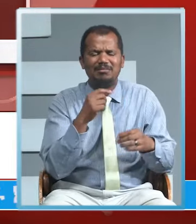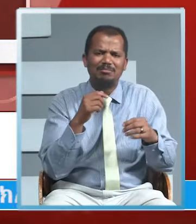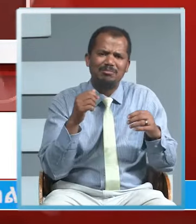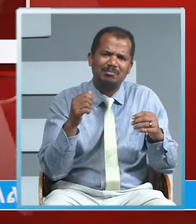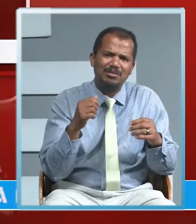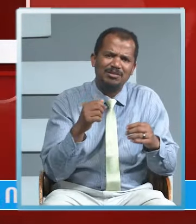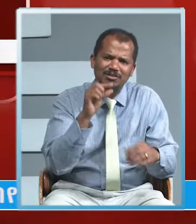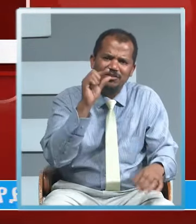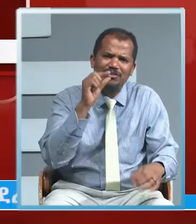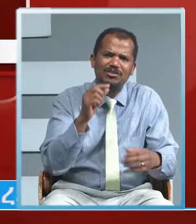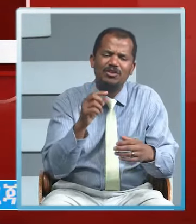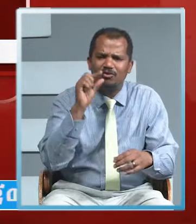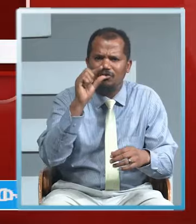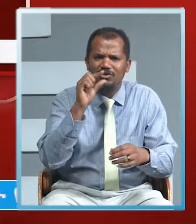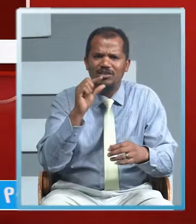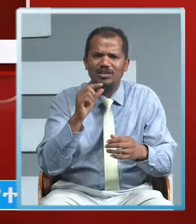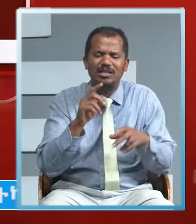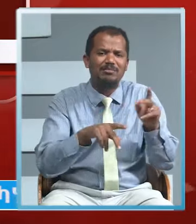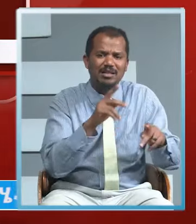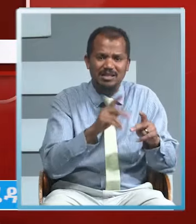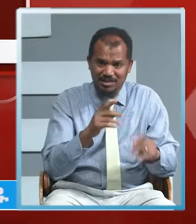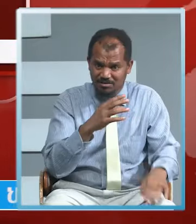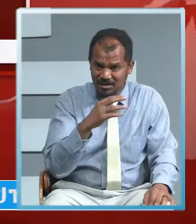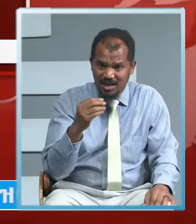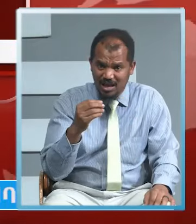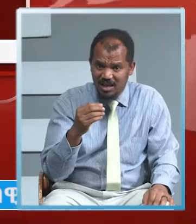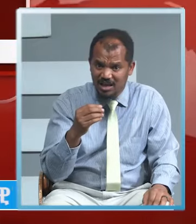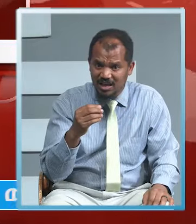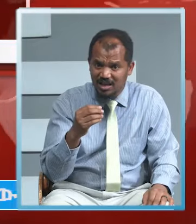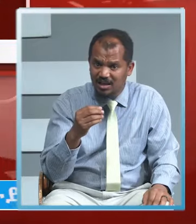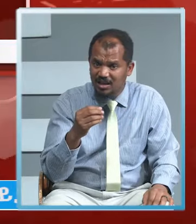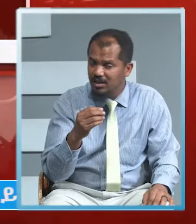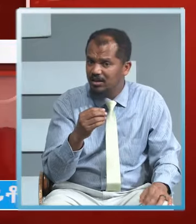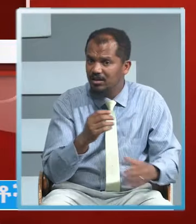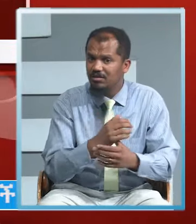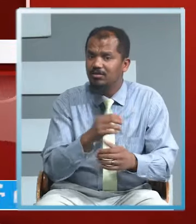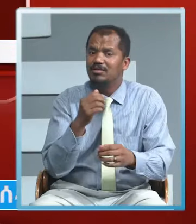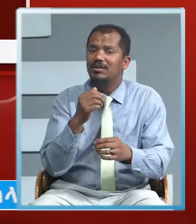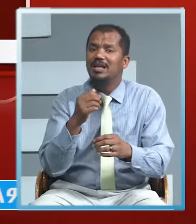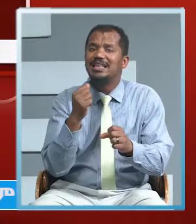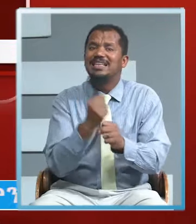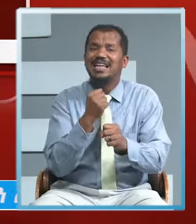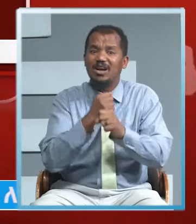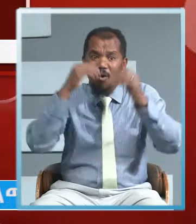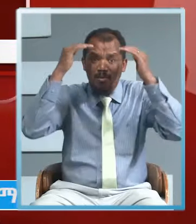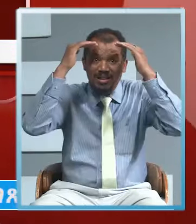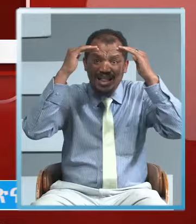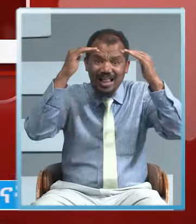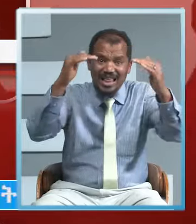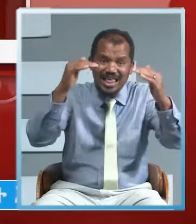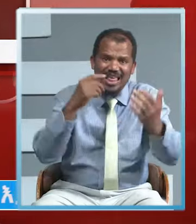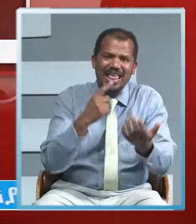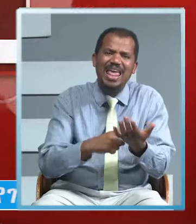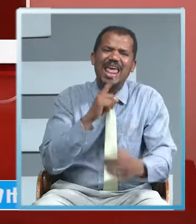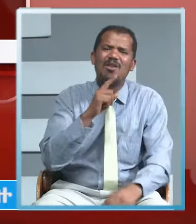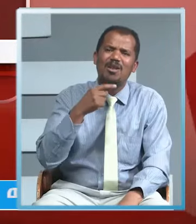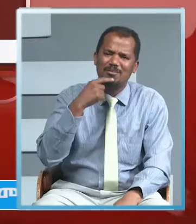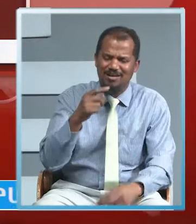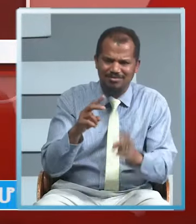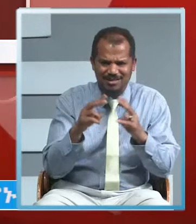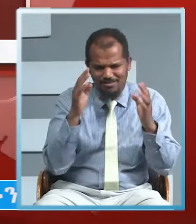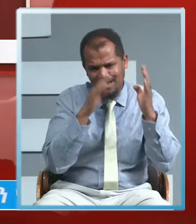በማለት ትንሽ የተወሰነ ህብረተሰብ እና ይሁን እንጂ የጊዜው በሰራው መጠለያ ይሄ ነው ለማለት